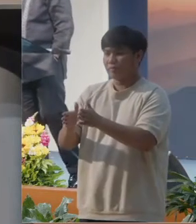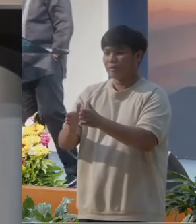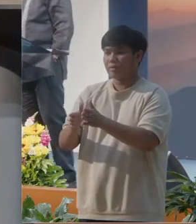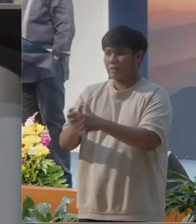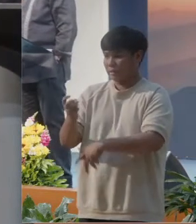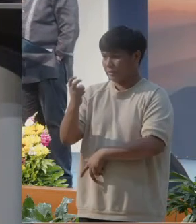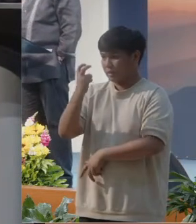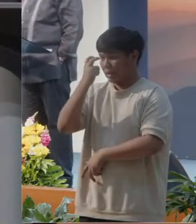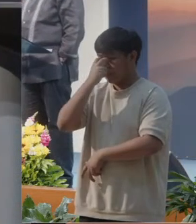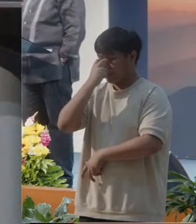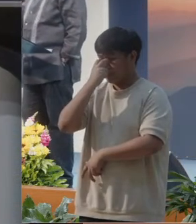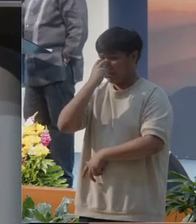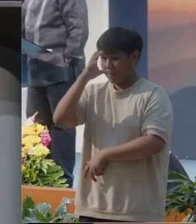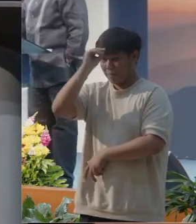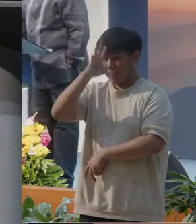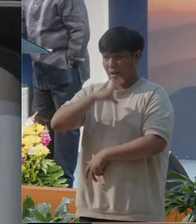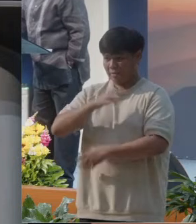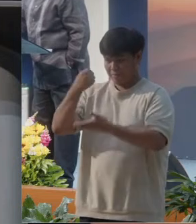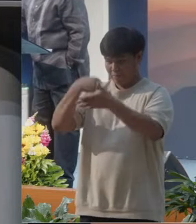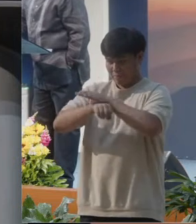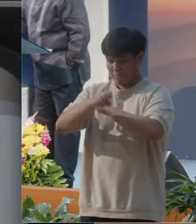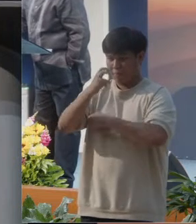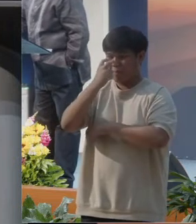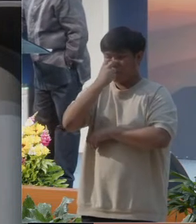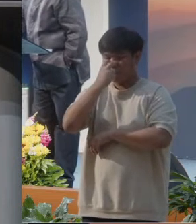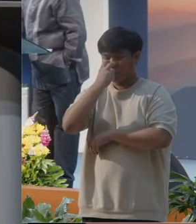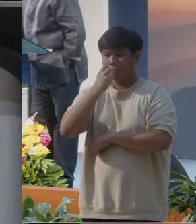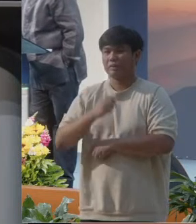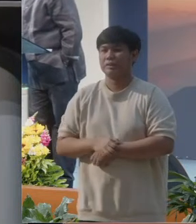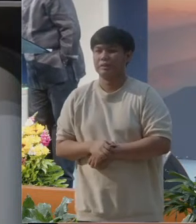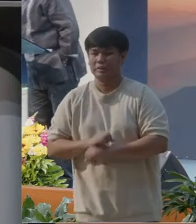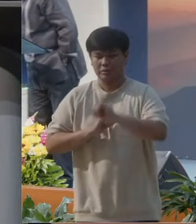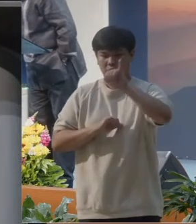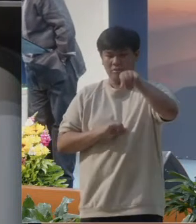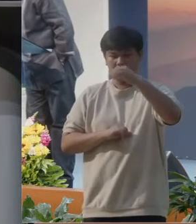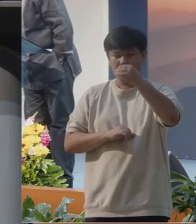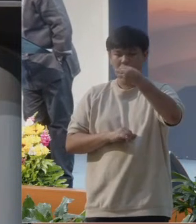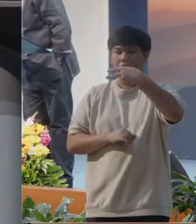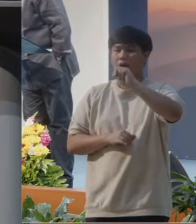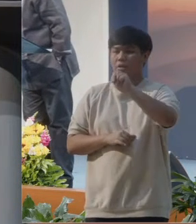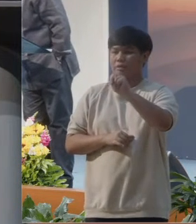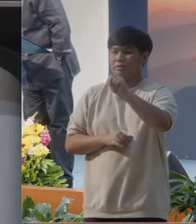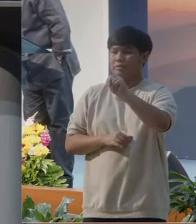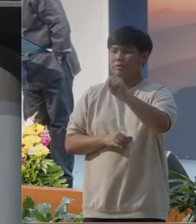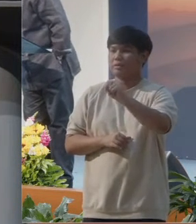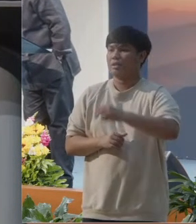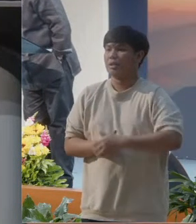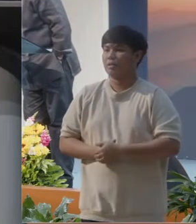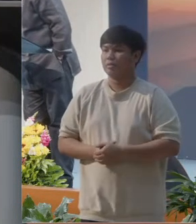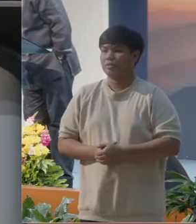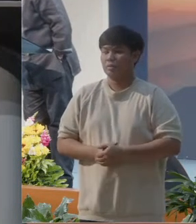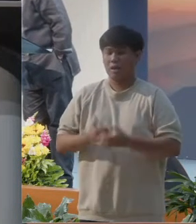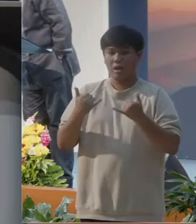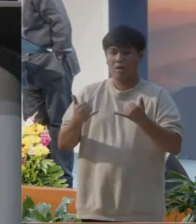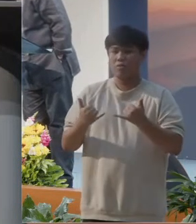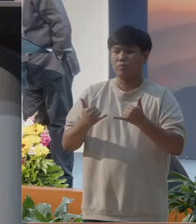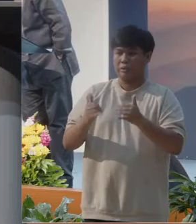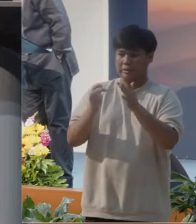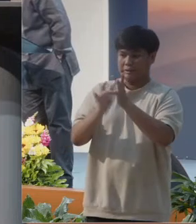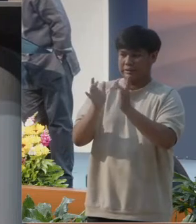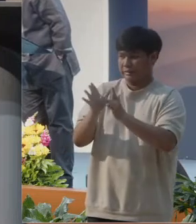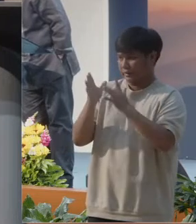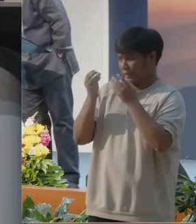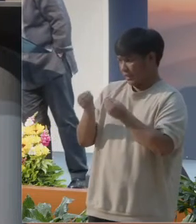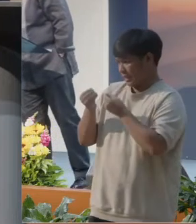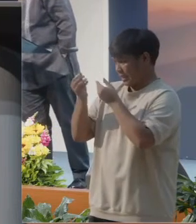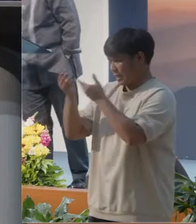bulag na siyang pinanganak ng bulag sa John 9:24. For the second time, sabi nung, called the man who had been blind and said to